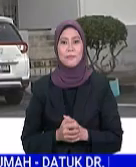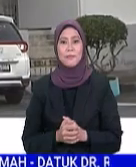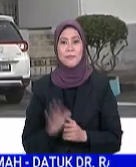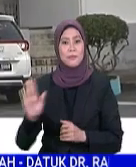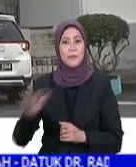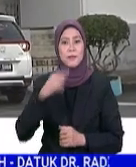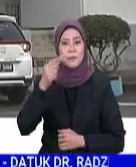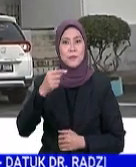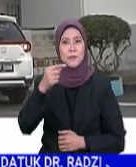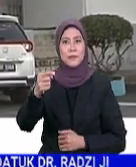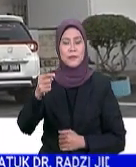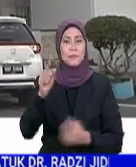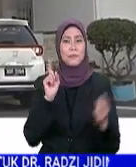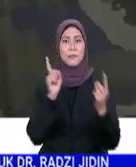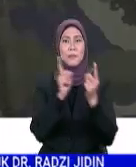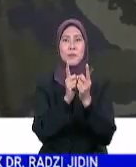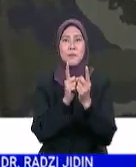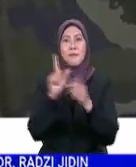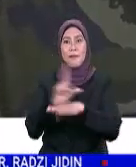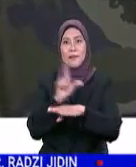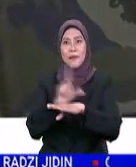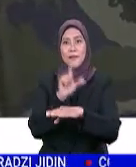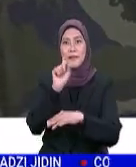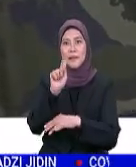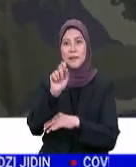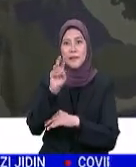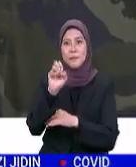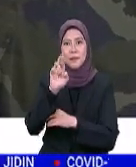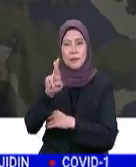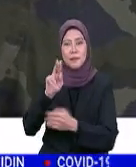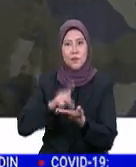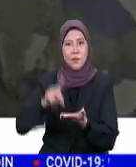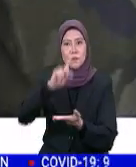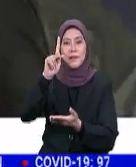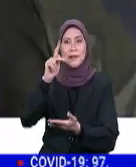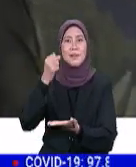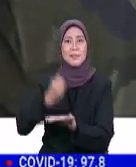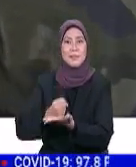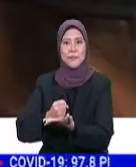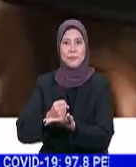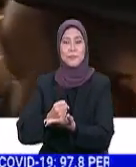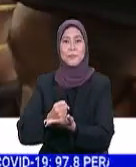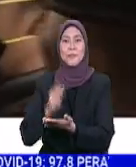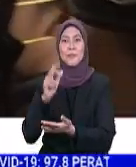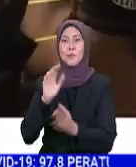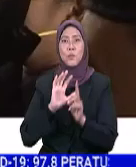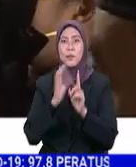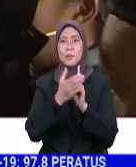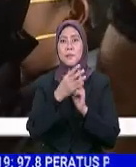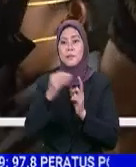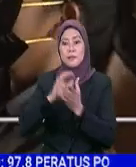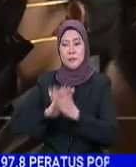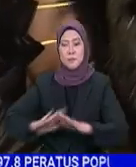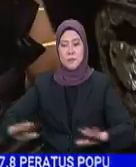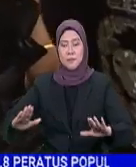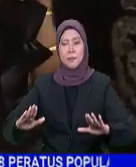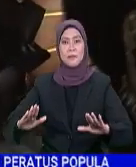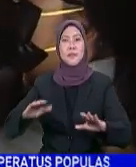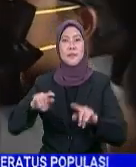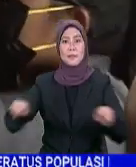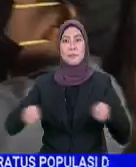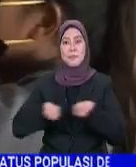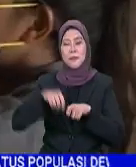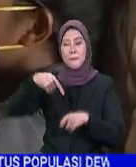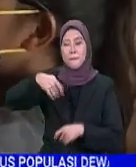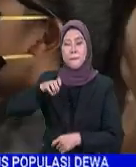berkata demikian ketika ditemui selepas latihan tmr di kompleks kastam imigresen kuarantin dan keselamatan di Pengkalan kubur